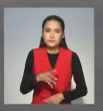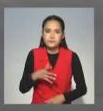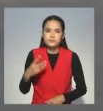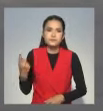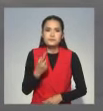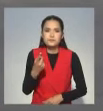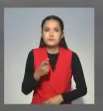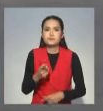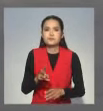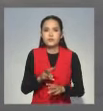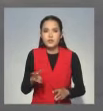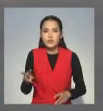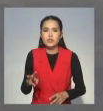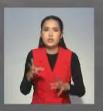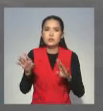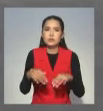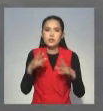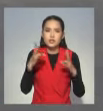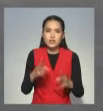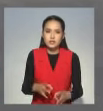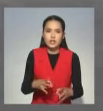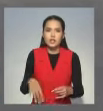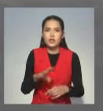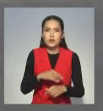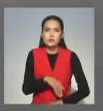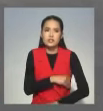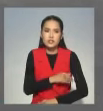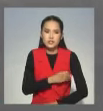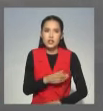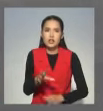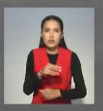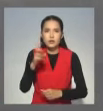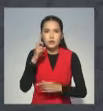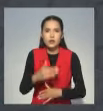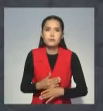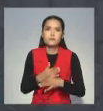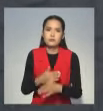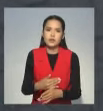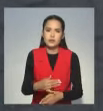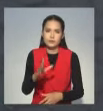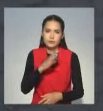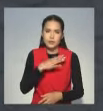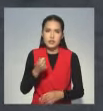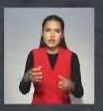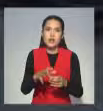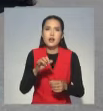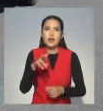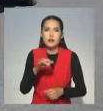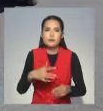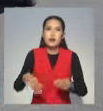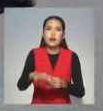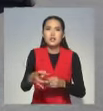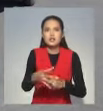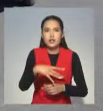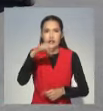первых минут случившейся трагедии проявили свое желание оказать гуманитарную помощь. Филиалы партии «Аманат» во всех